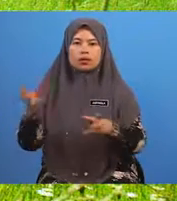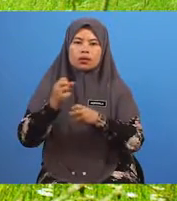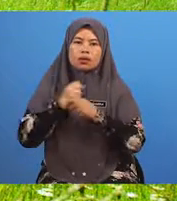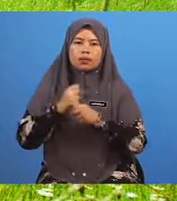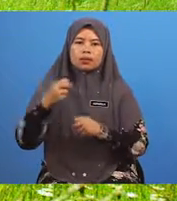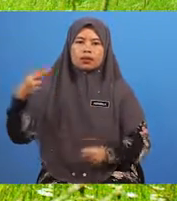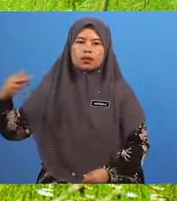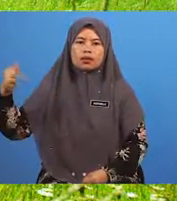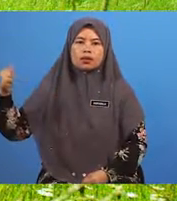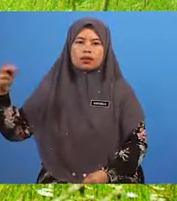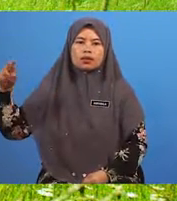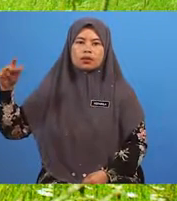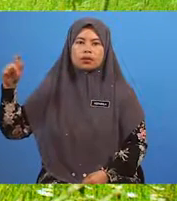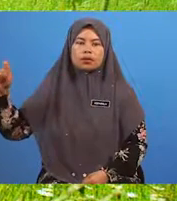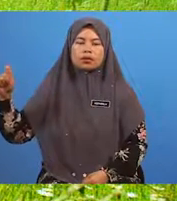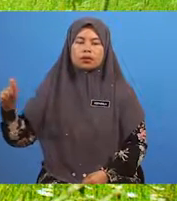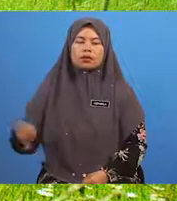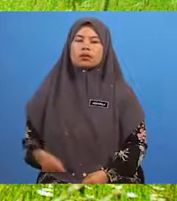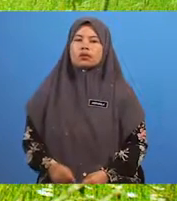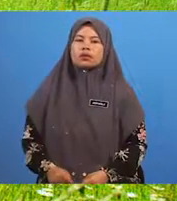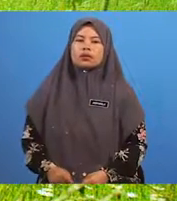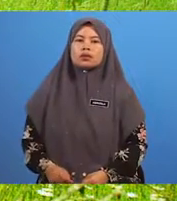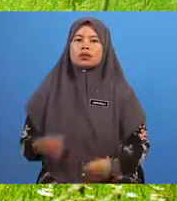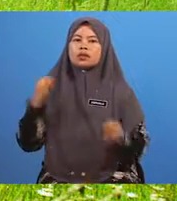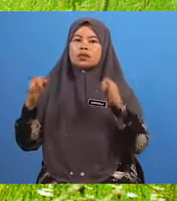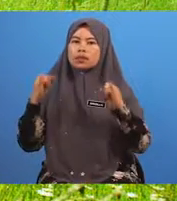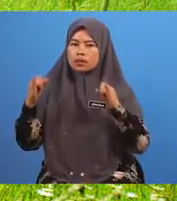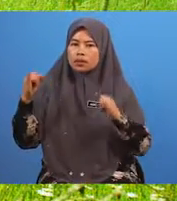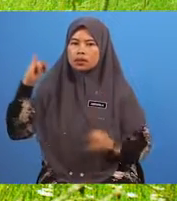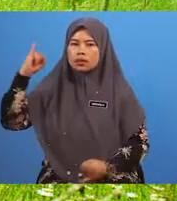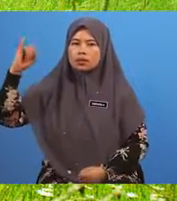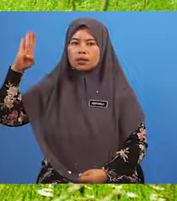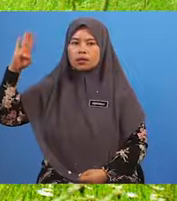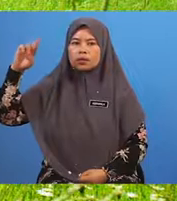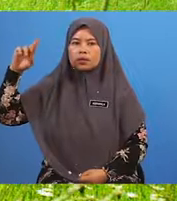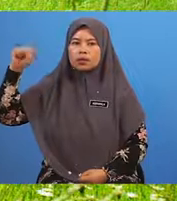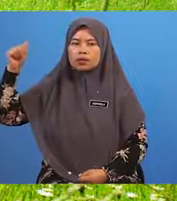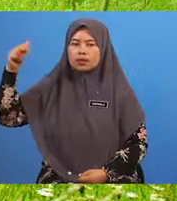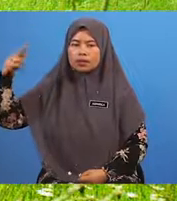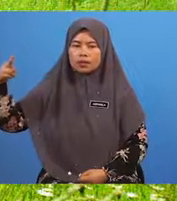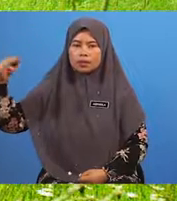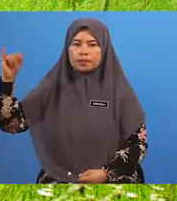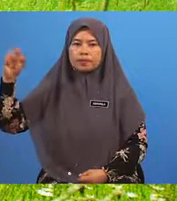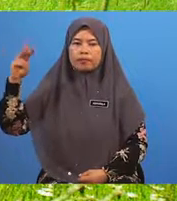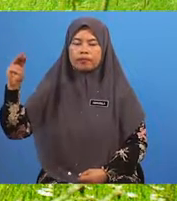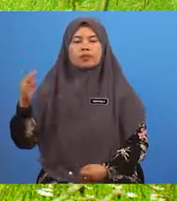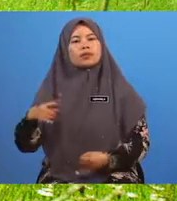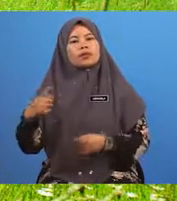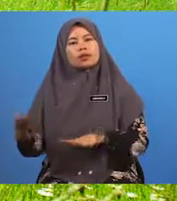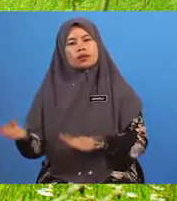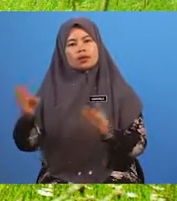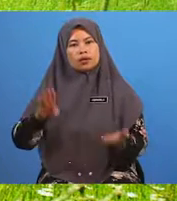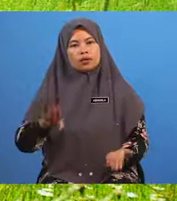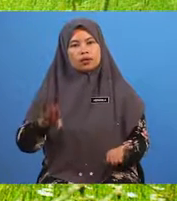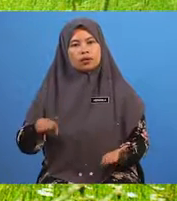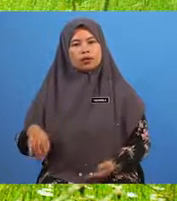Encik Ali kepada keturunannya. Begitu juga sekiranya Ibrahim meninggal dunia, Encik Ali beserta keluarganya